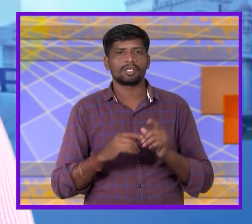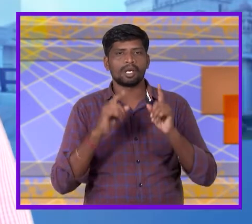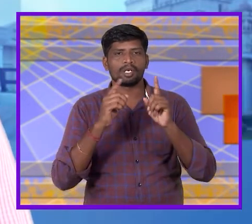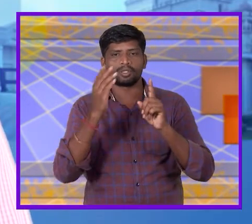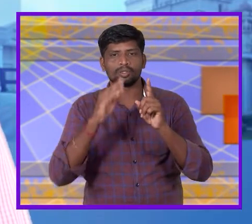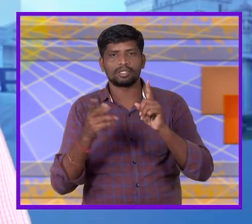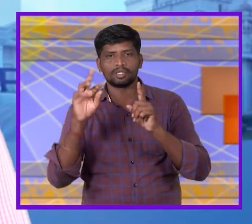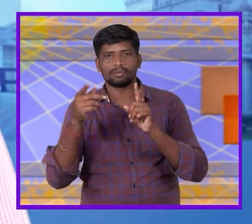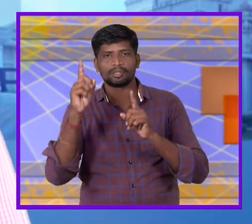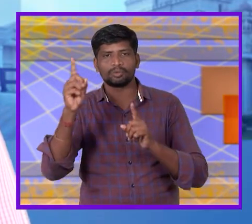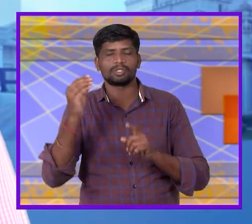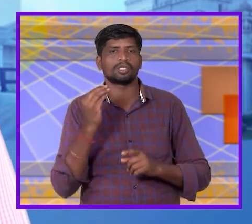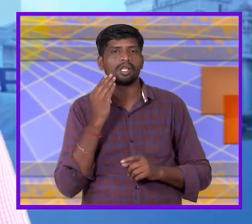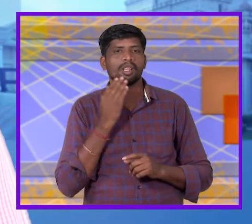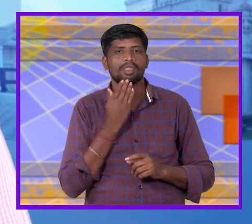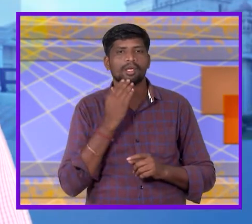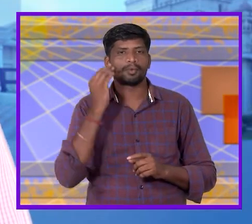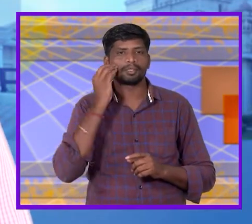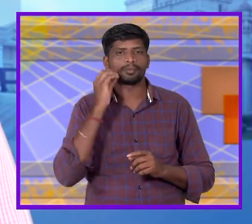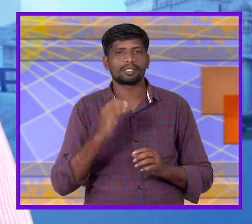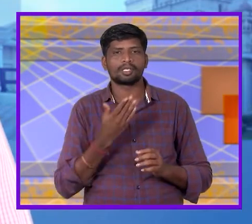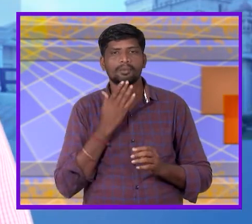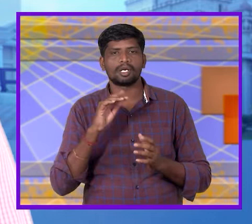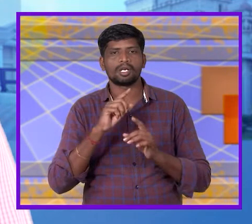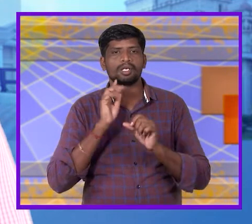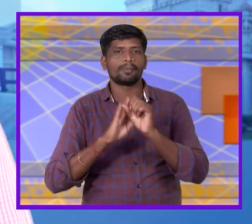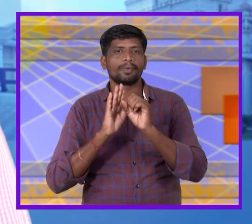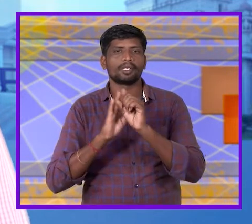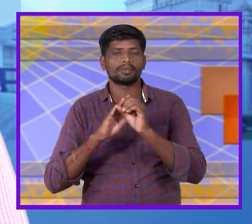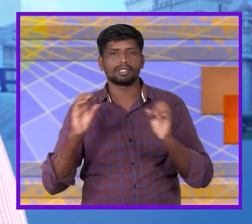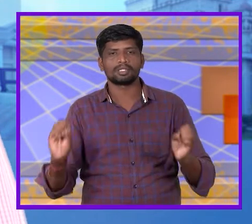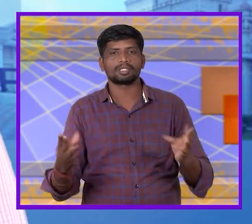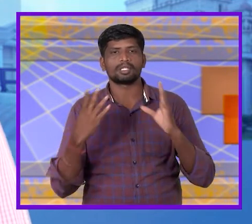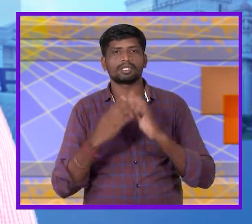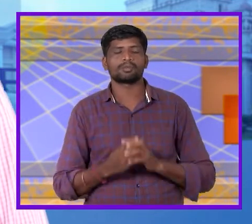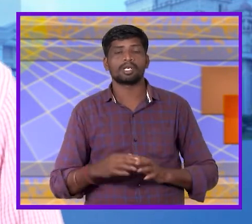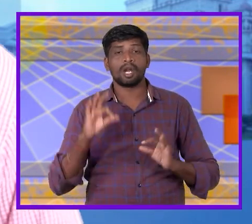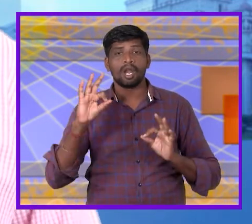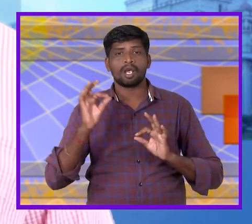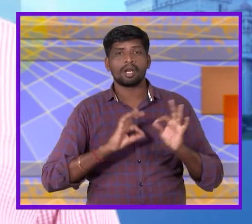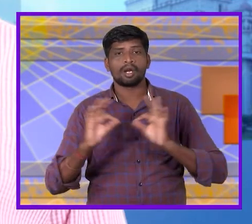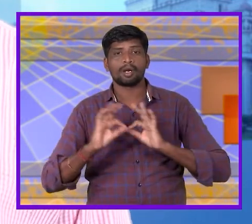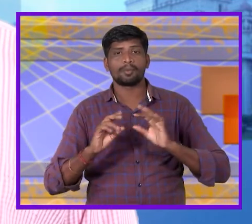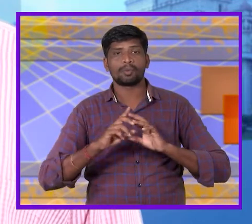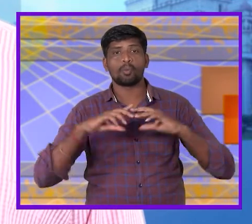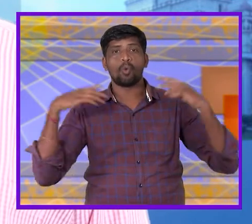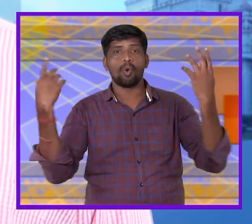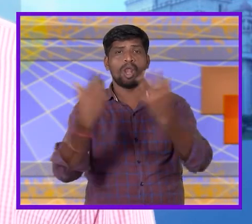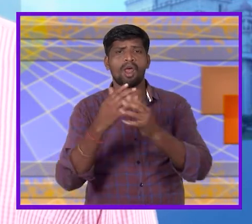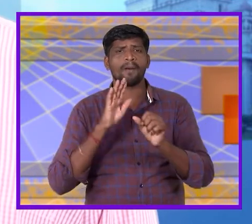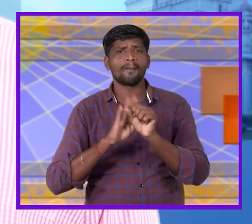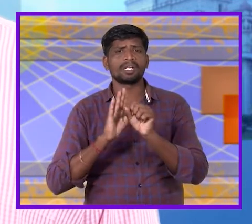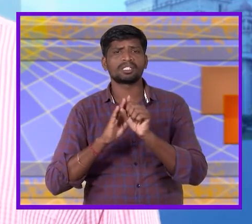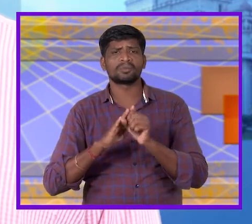1981 மதுரையில் உலக தமிழ் சங்க மாநாடு மிகச்சிறப்பாக கோலாகலமாக நடைபெற்றது. அப்போது அந்த